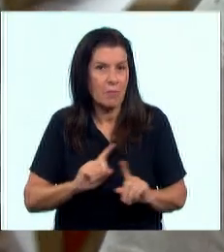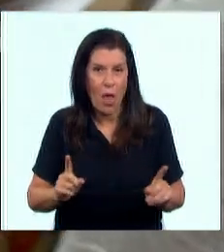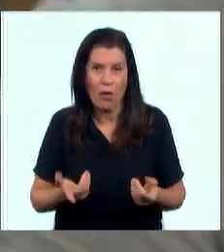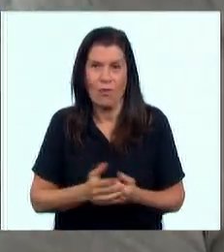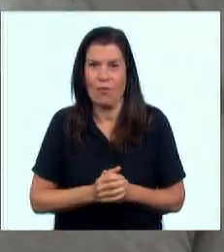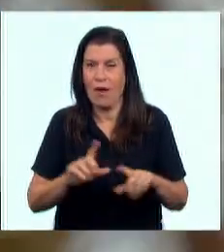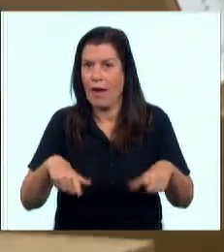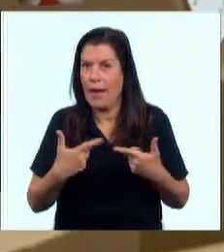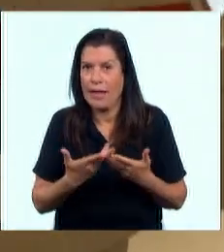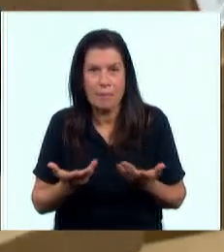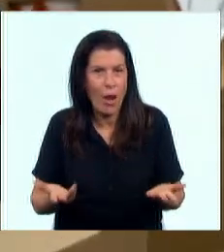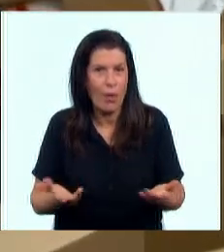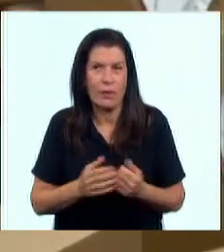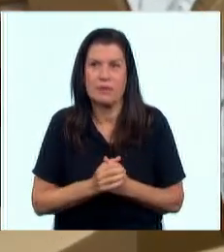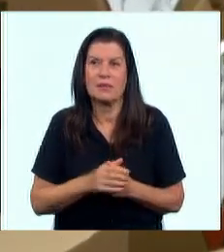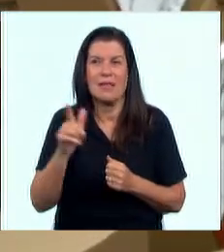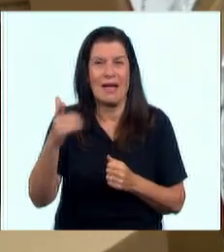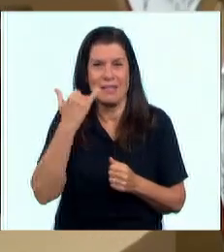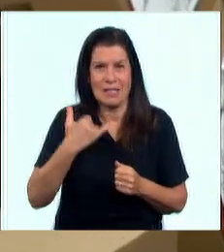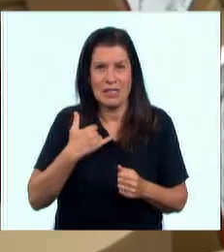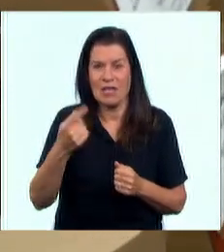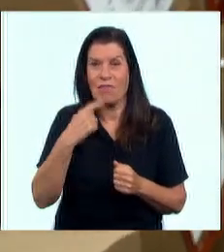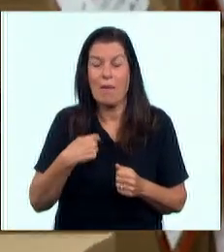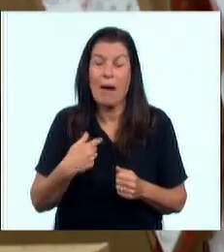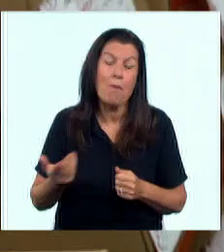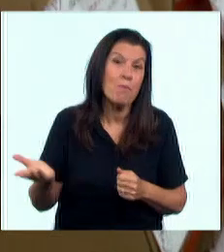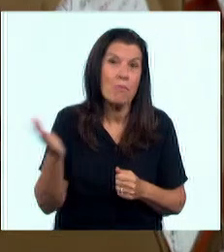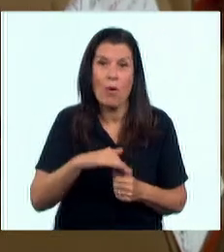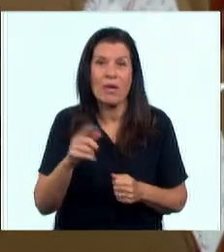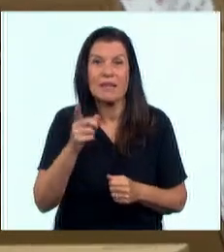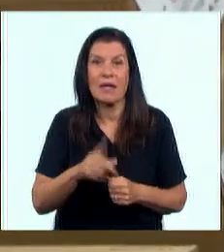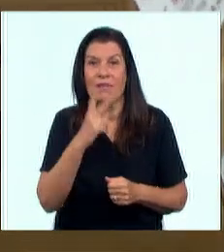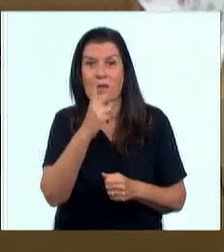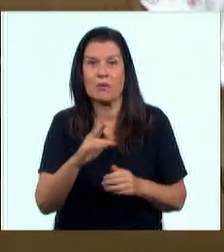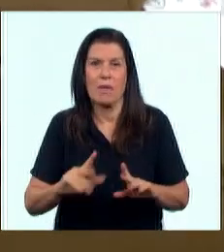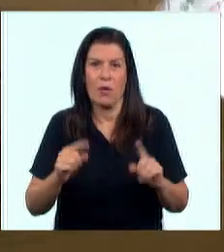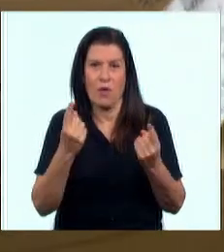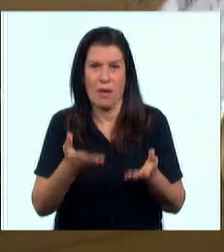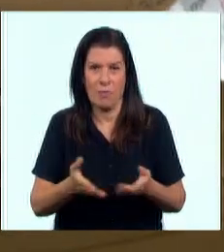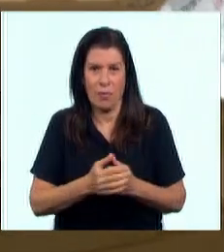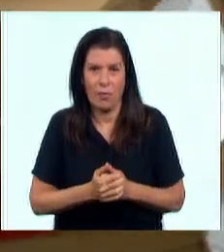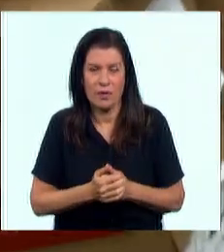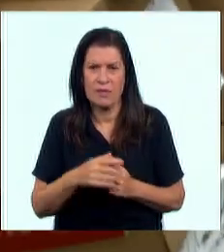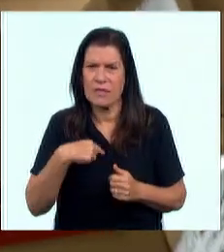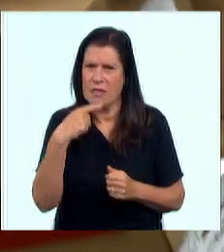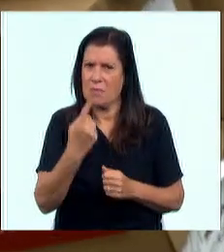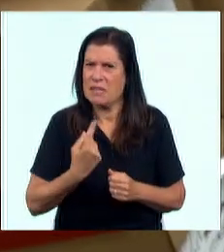אליי ואמרת לי, תבואי, את חייבת לראות מה קורה כאן, אמרתי לעצמי, אני נכנסת למחסן